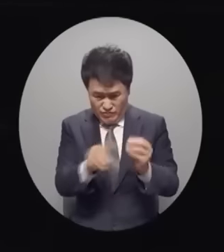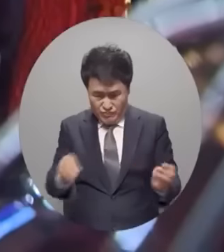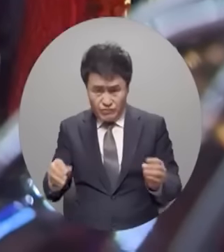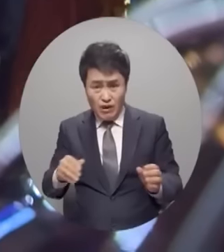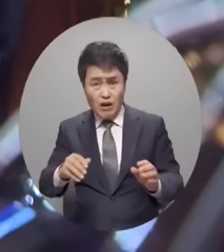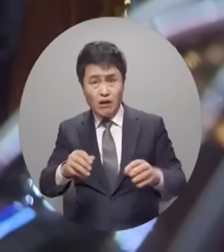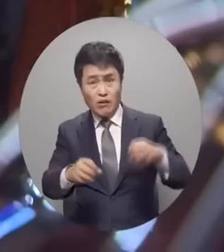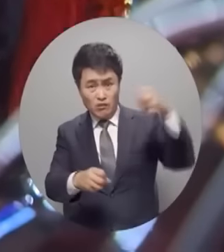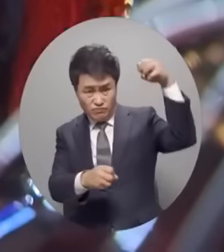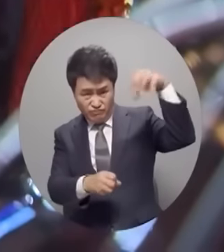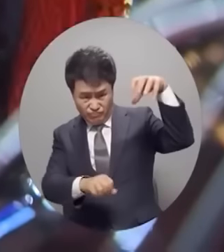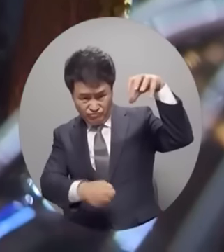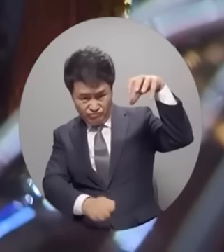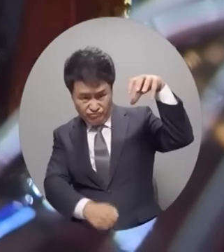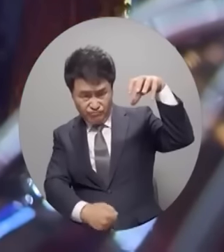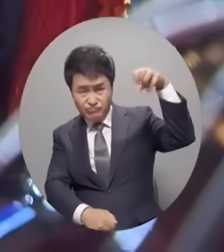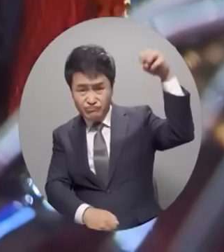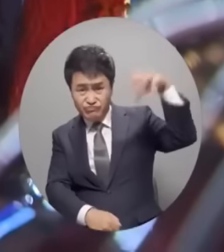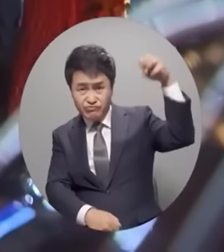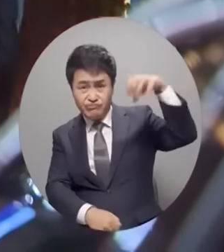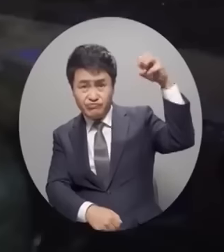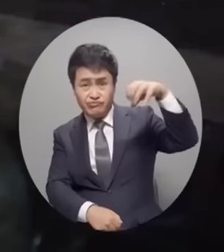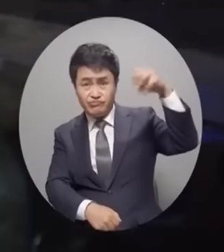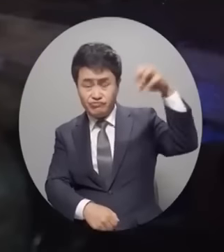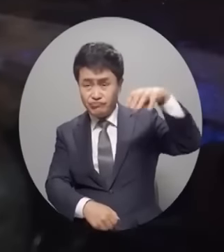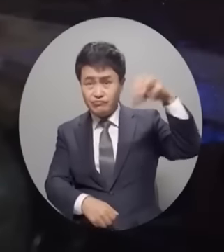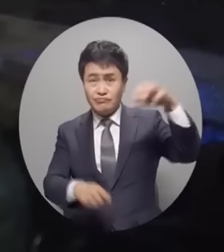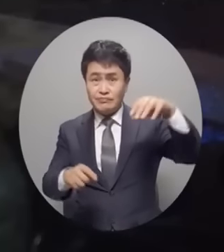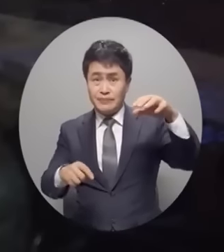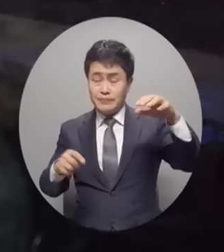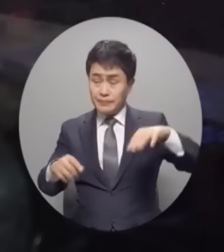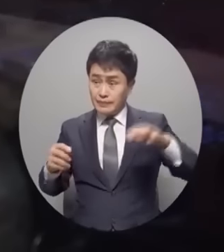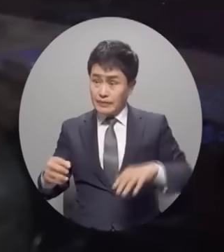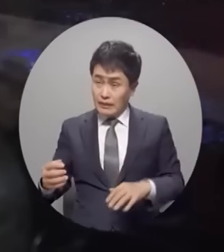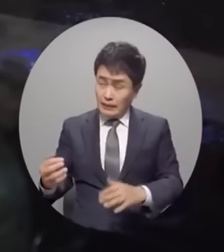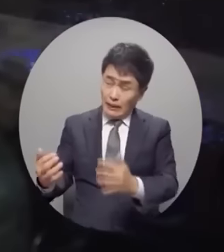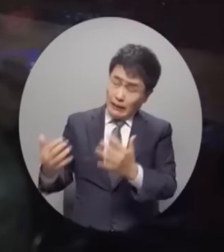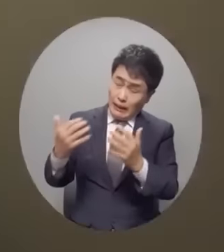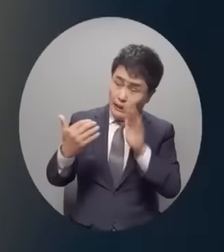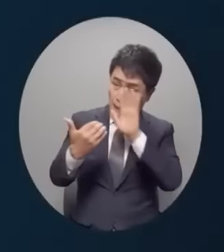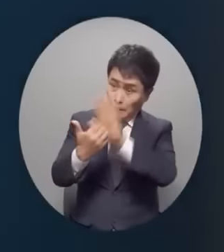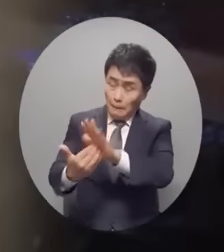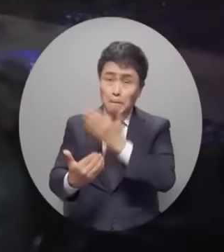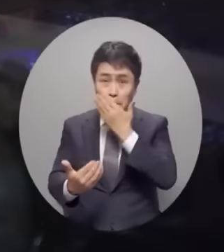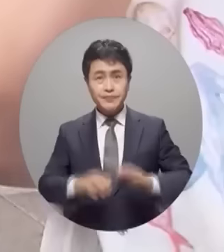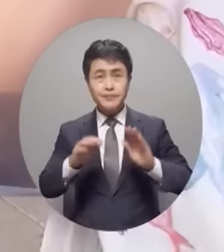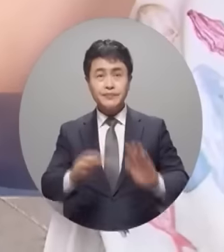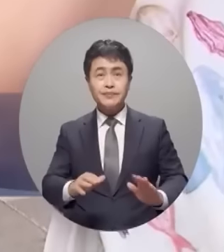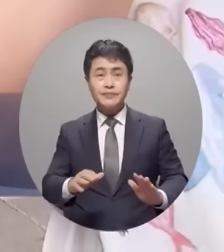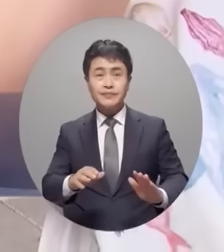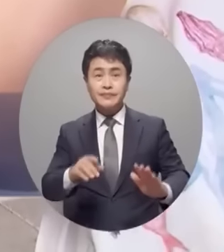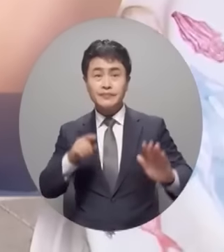겁니다. 수막이 일시적으로 유독가스를 차단할 수 있다는 얘기를 떠올렸다고 합니다.